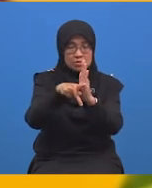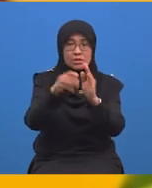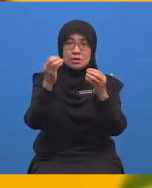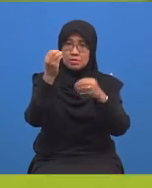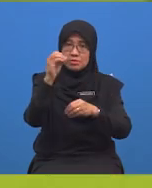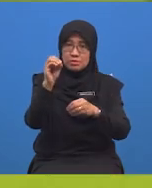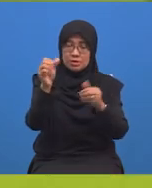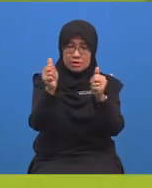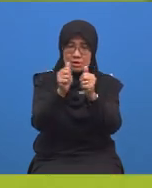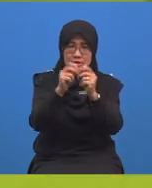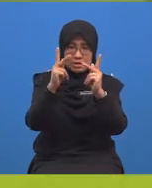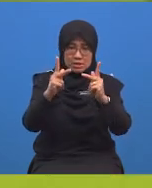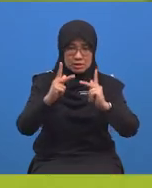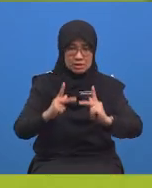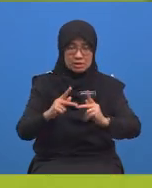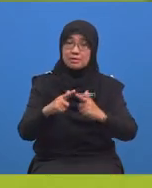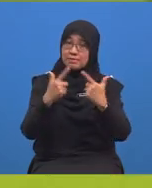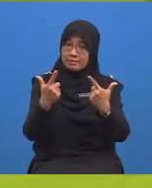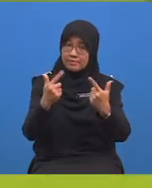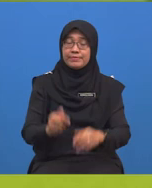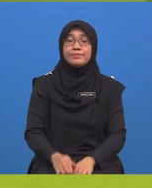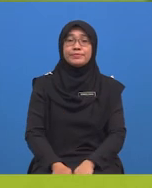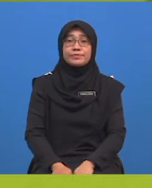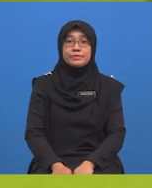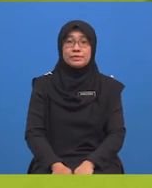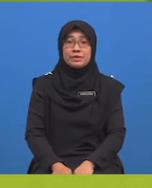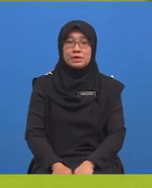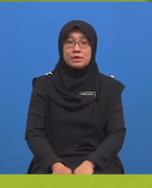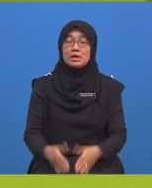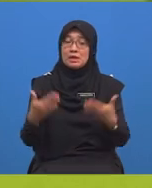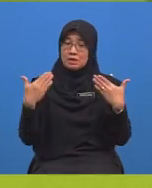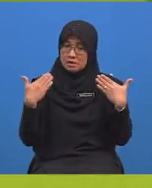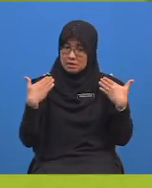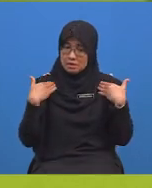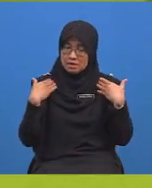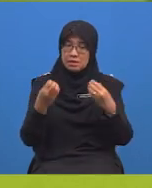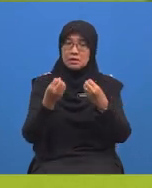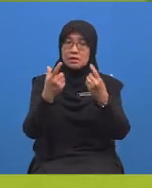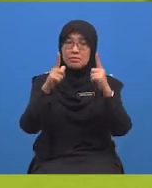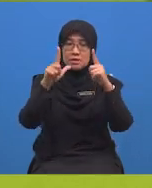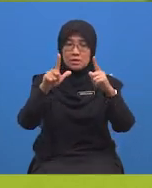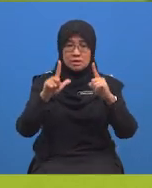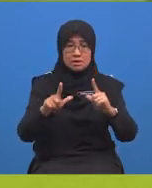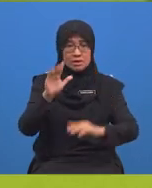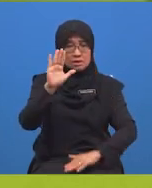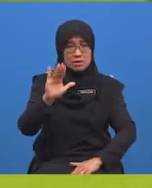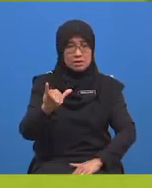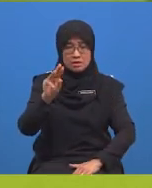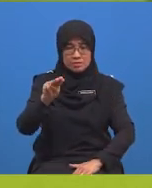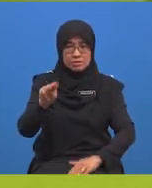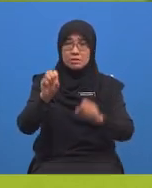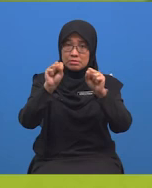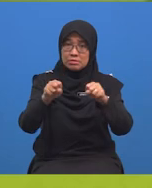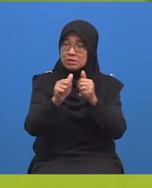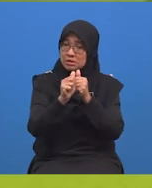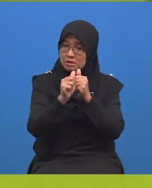lazim. Sebelum itu, murid-murid ada beberapa langkah yang boleh kita ikuti untuk